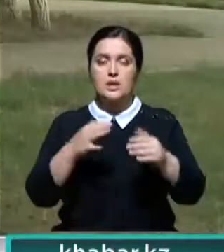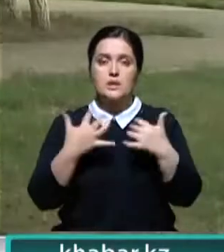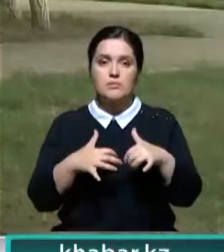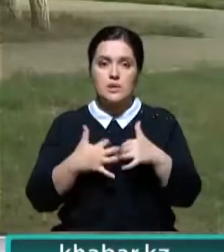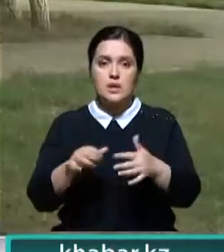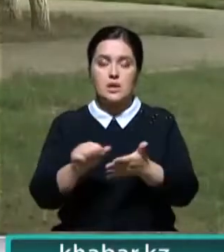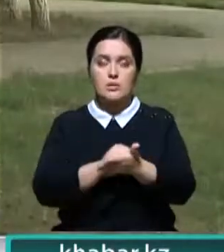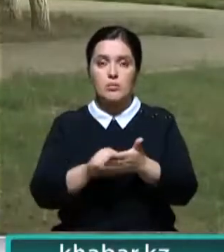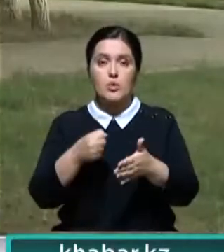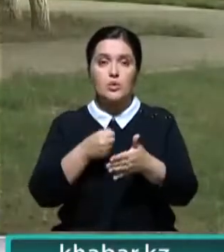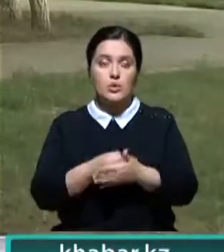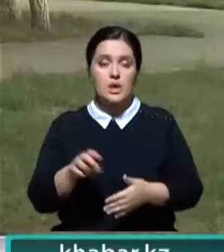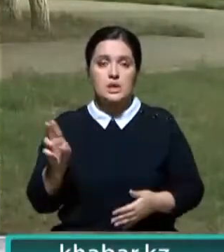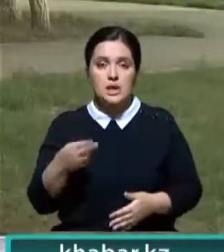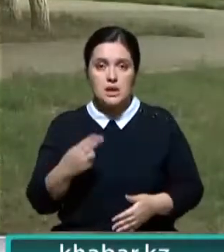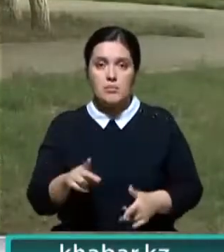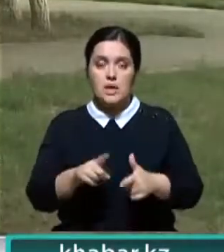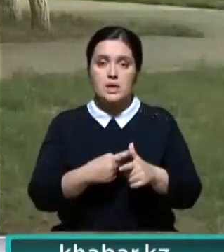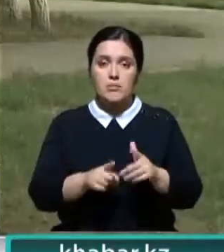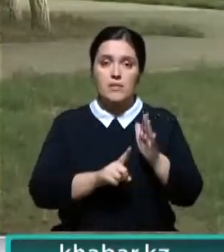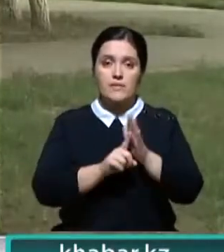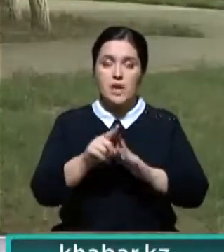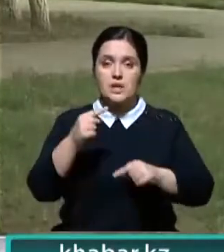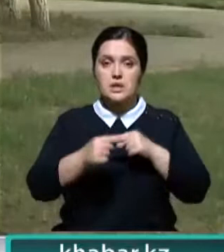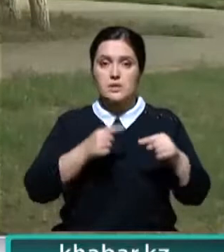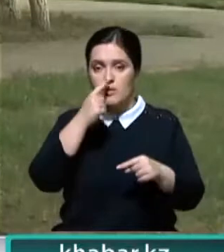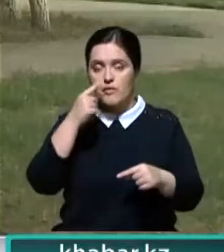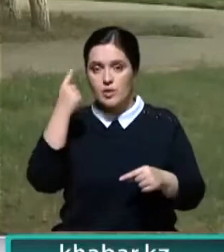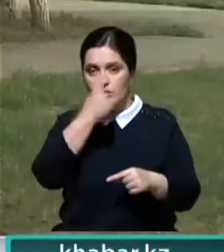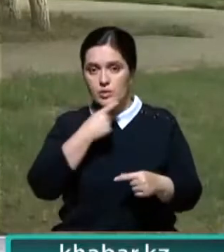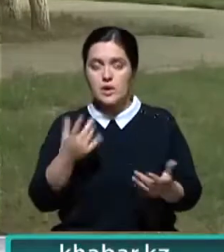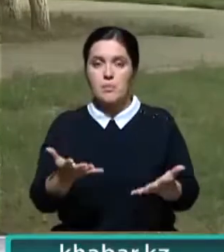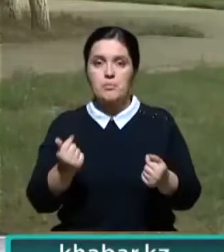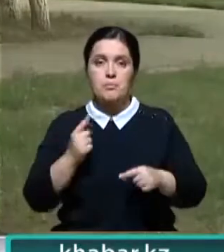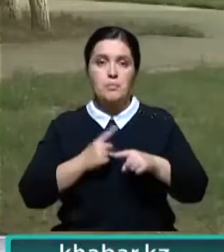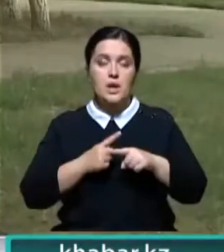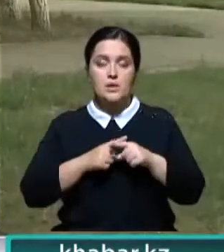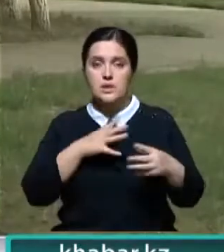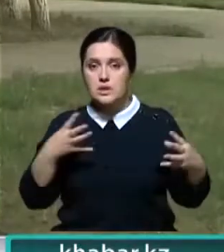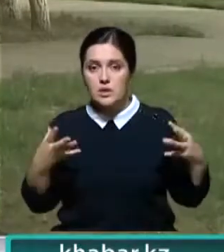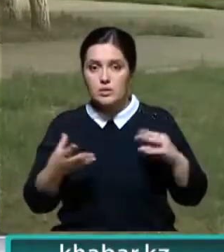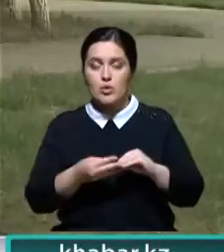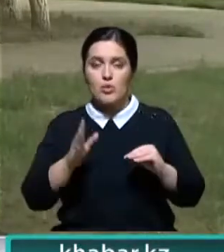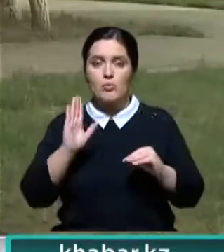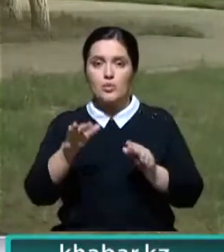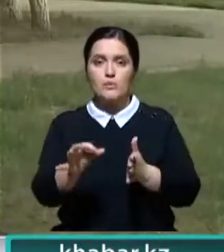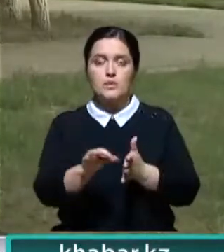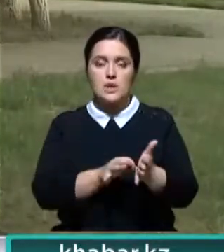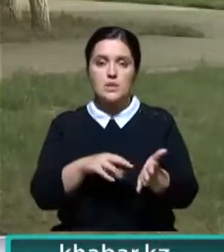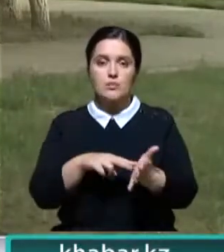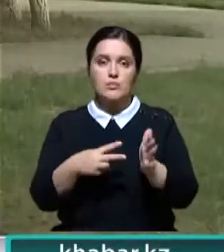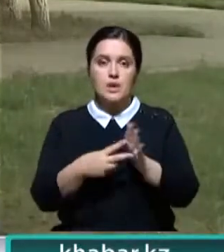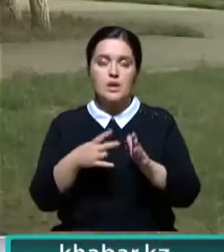конца текущего года, либо в начале следующего года получим положительное заключение, уже будем сразу планировать